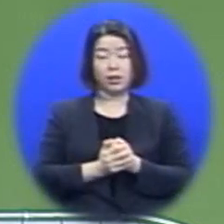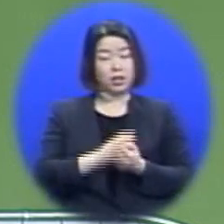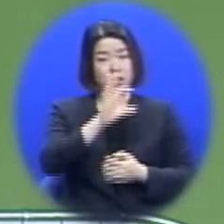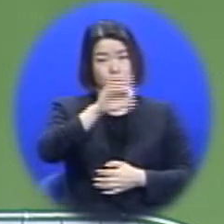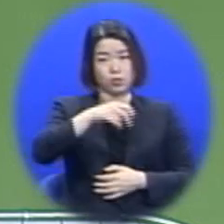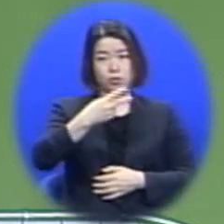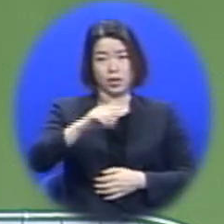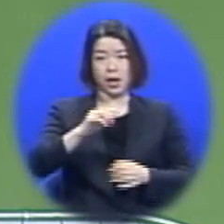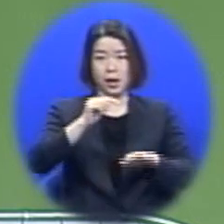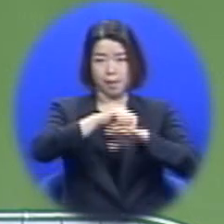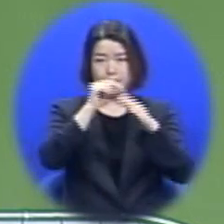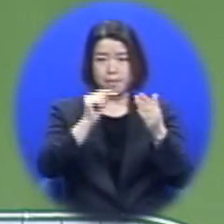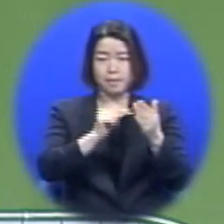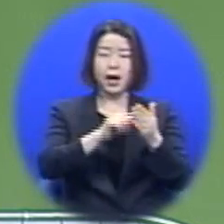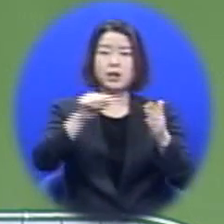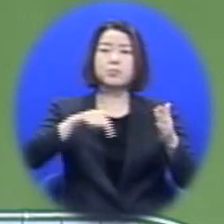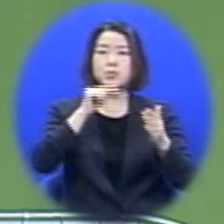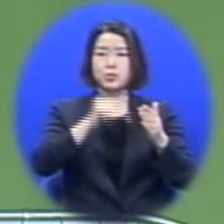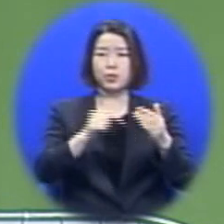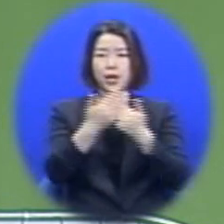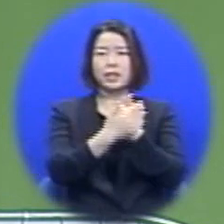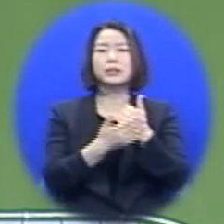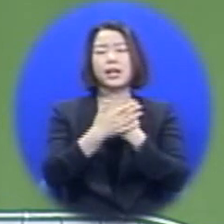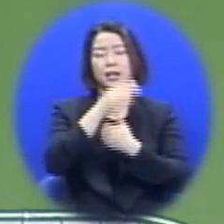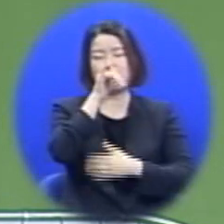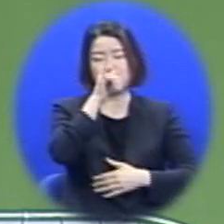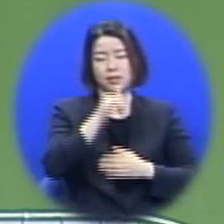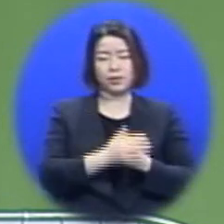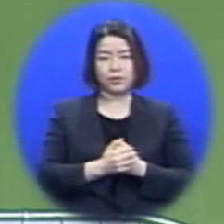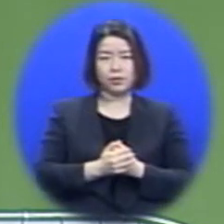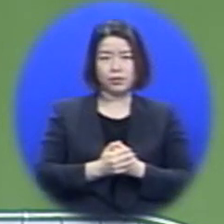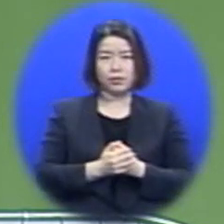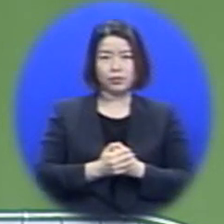유다의 마음속에 은혜가 있었어요. 은혜가.